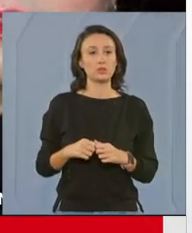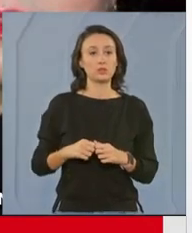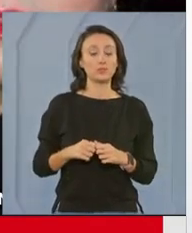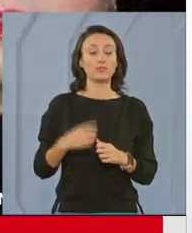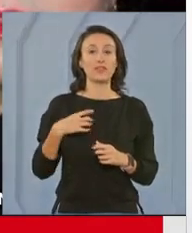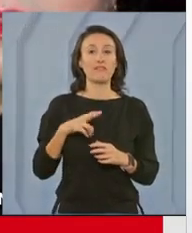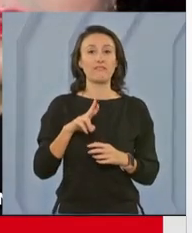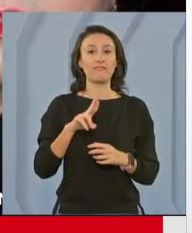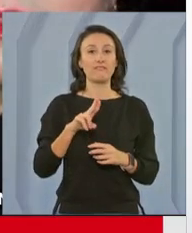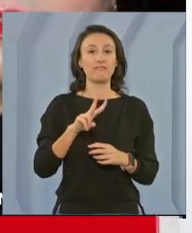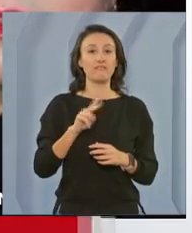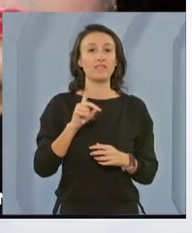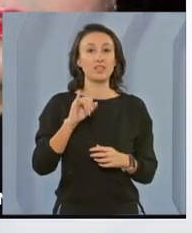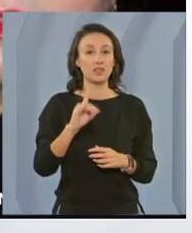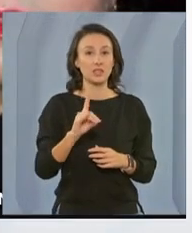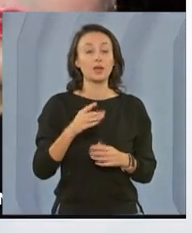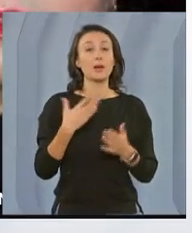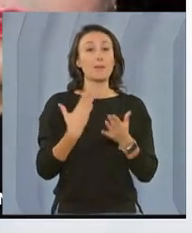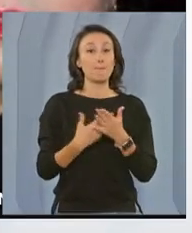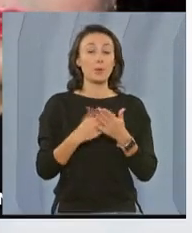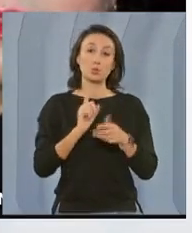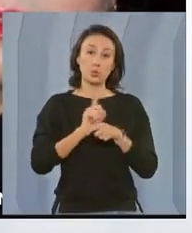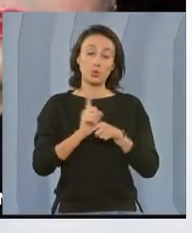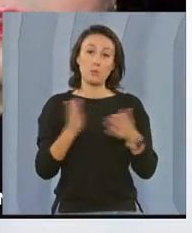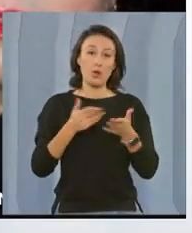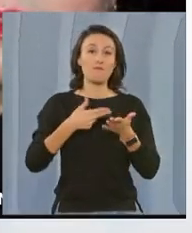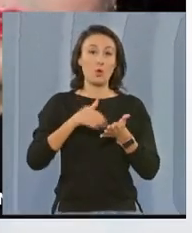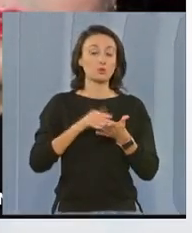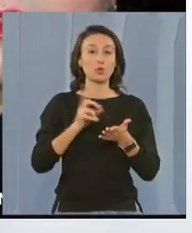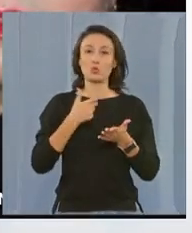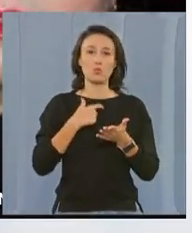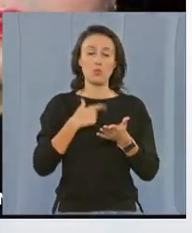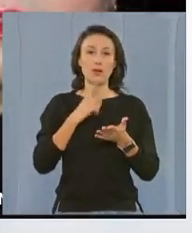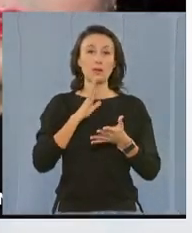devid, în așa fel încât lucrurile pe care nu le folosim să nu poată fi contaminate.